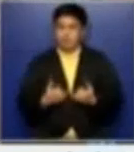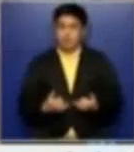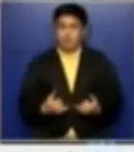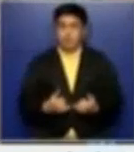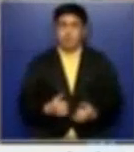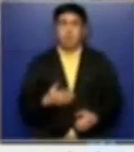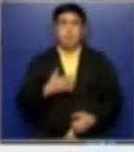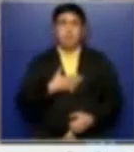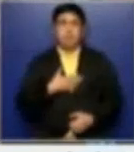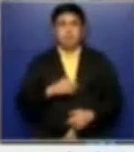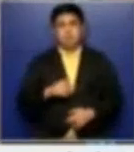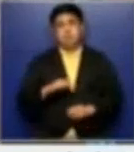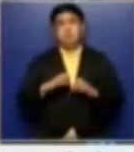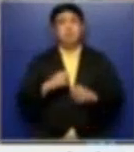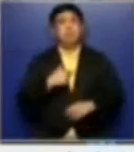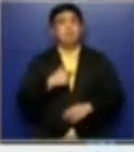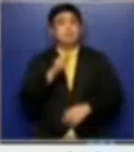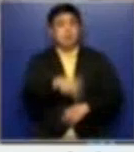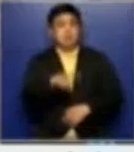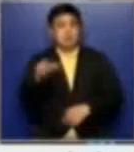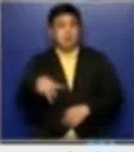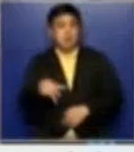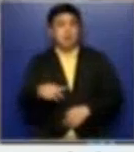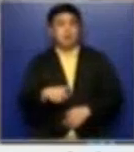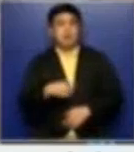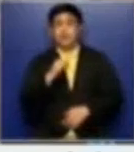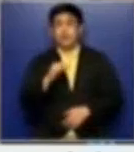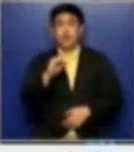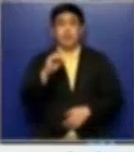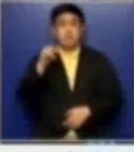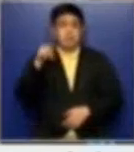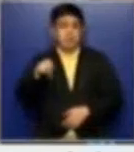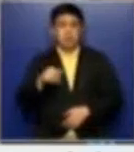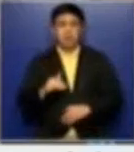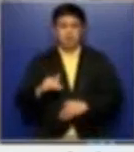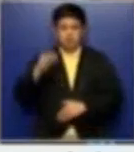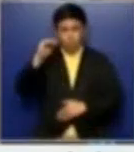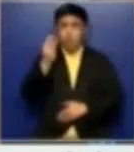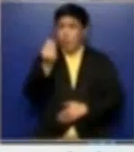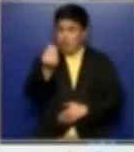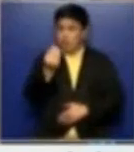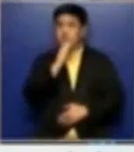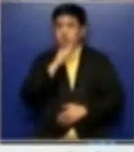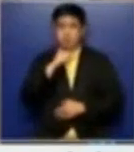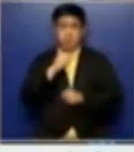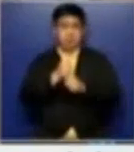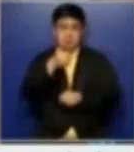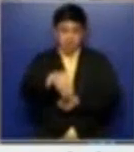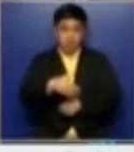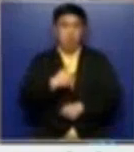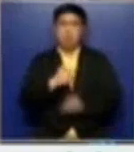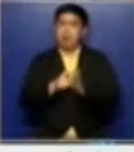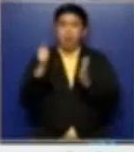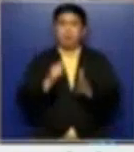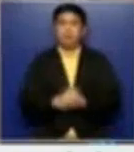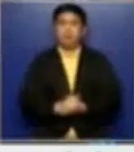พรรคผมบริหารพวกผมบริหารนะให้คำมั่นสัญญานะ GDP ต้องโตเท่านี้ถ้าไม่ได้เท่านี้ผมออกนี่สาน